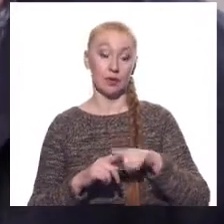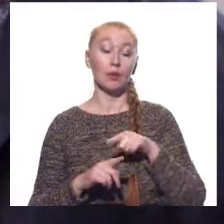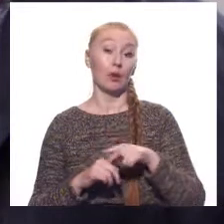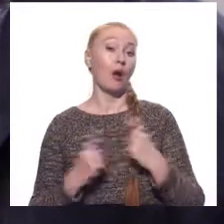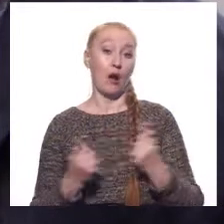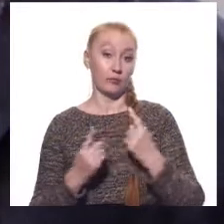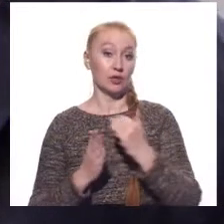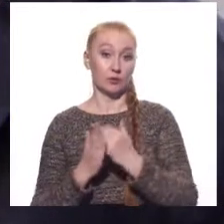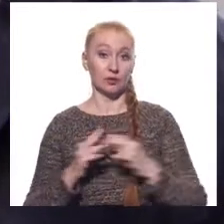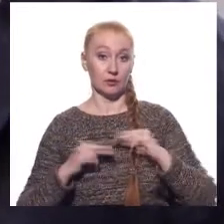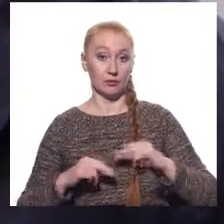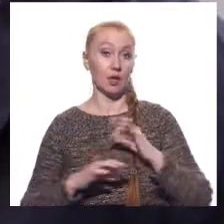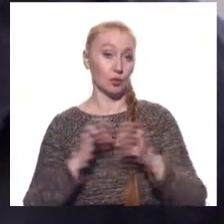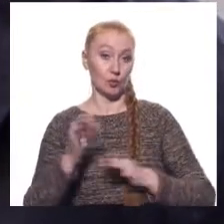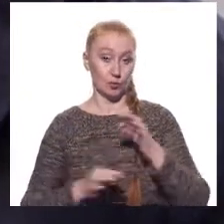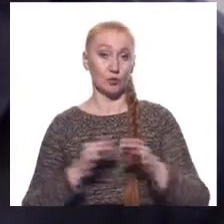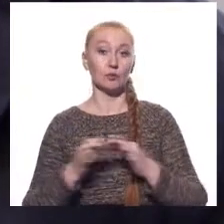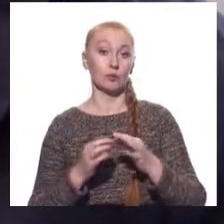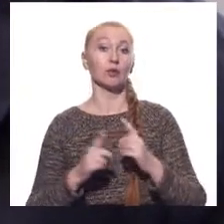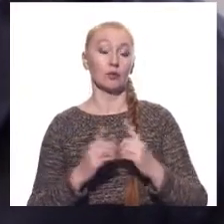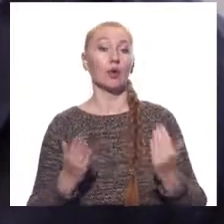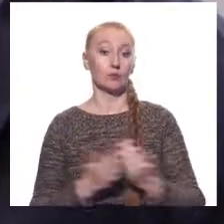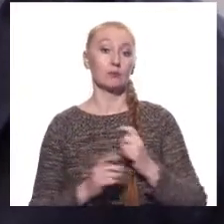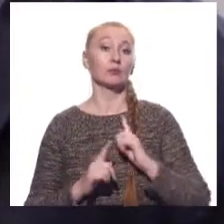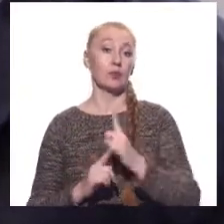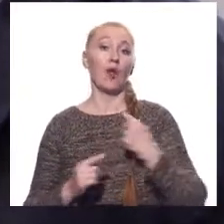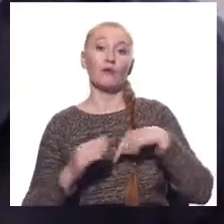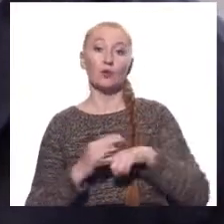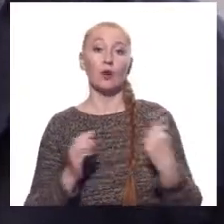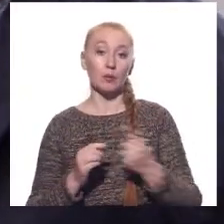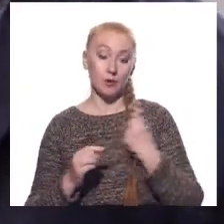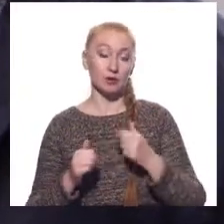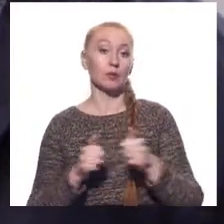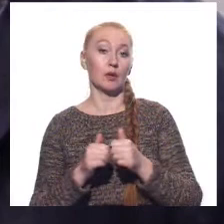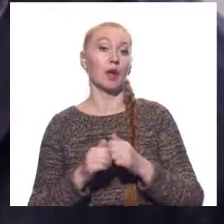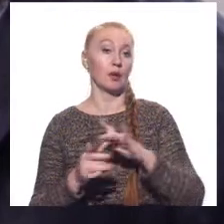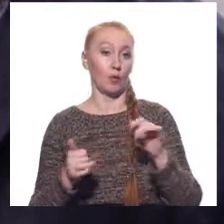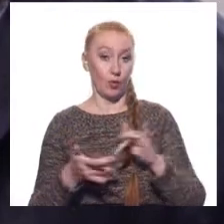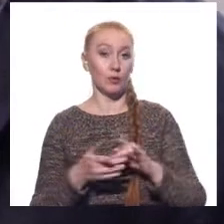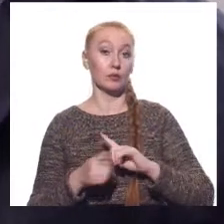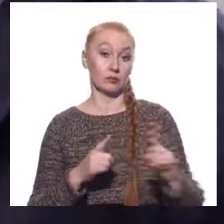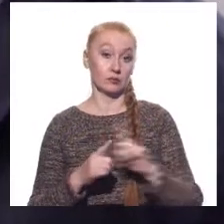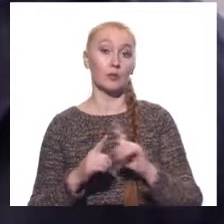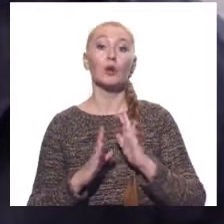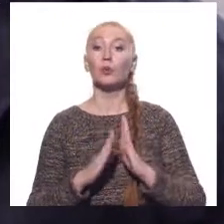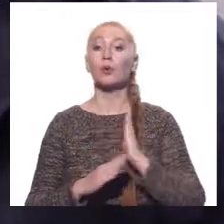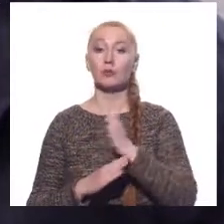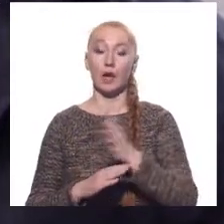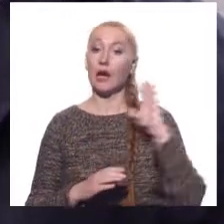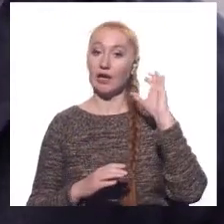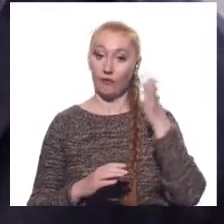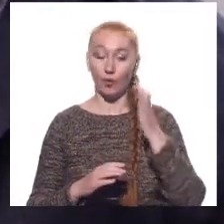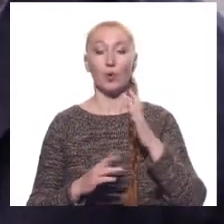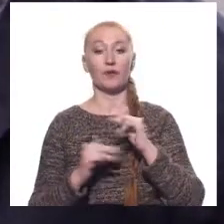у звичайному режимі, цілодобово. Відновили рейси внутрішньообласного і приміського сполучення. Поки що ми працюємо тільки у напрямку Кривий Ріг